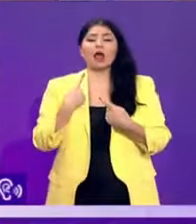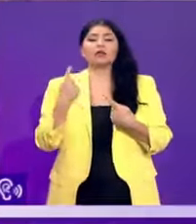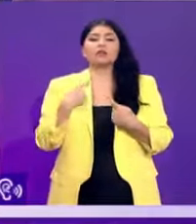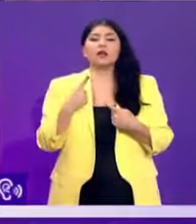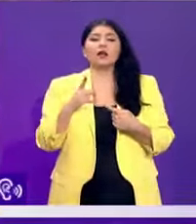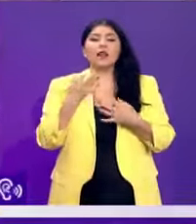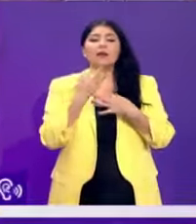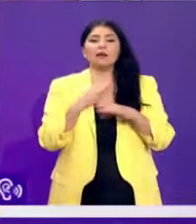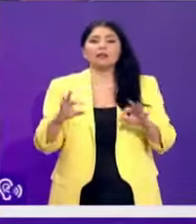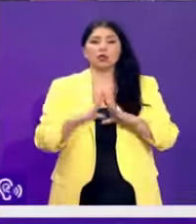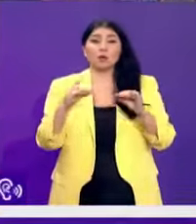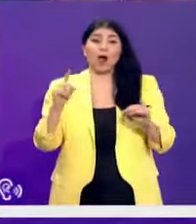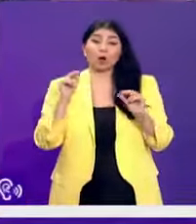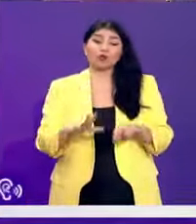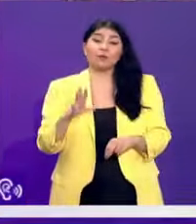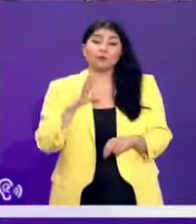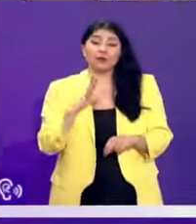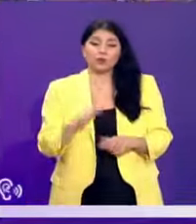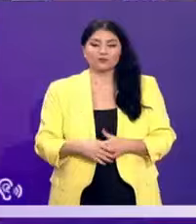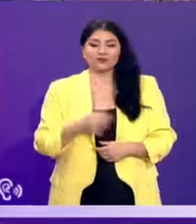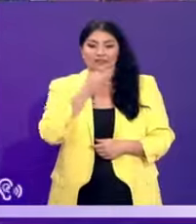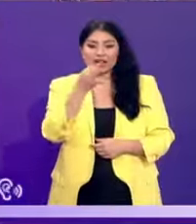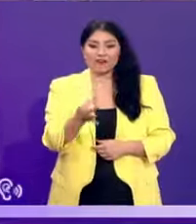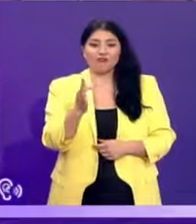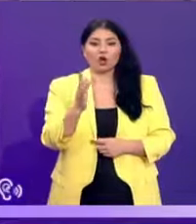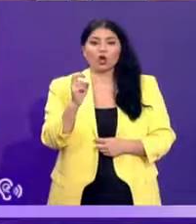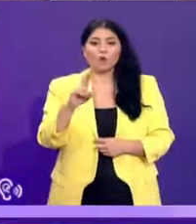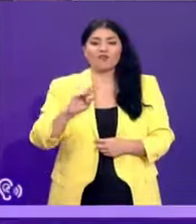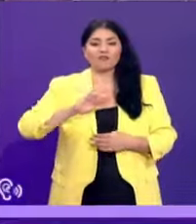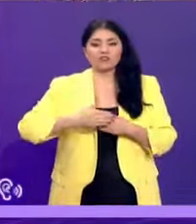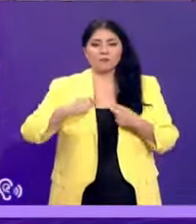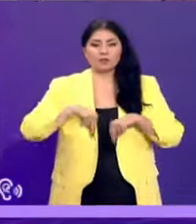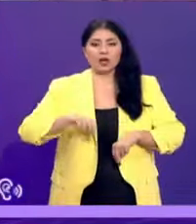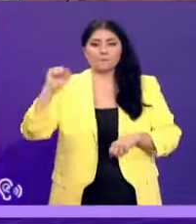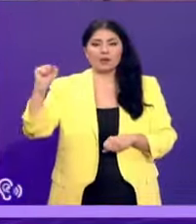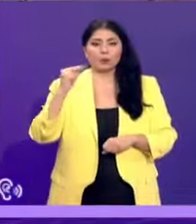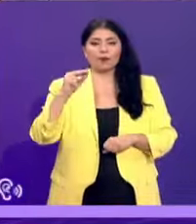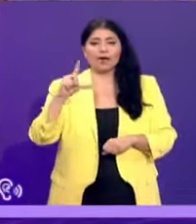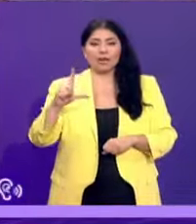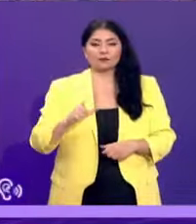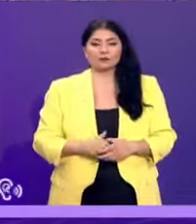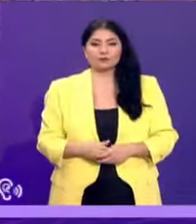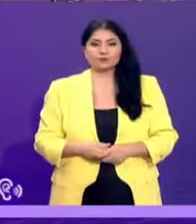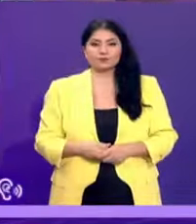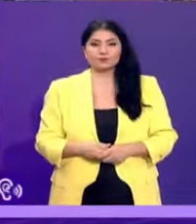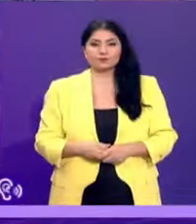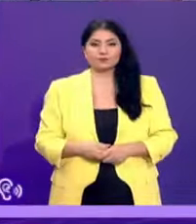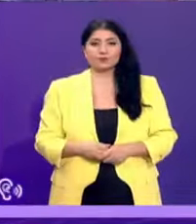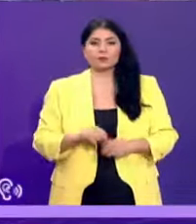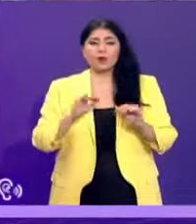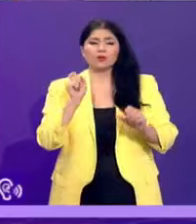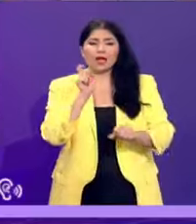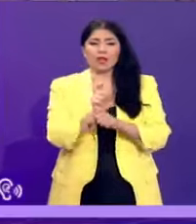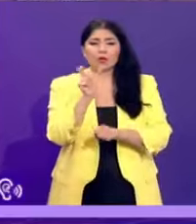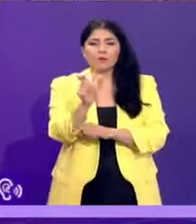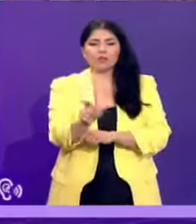pericol. Seama că PSD vrea să ia... Declarații Florin Roman, vicepreședinte al Partidului Național Liberal, a lansat o serie de atacuri